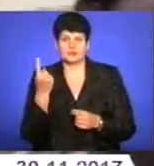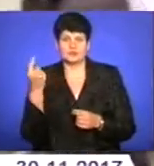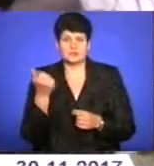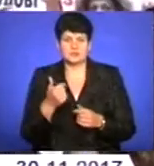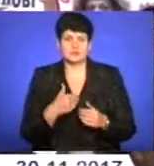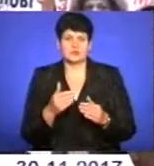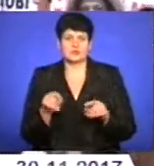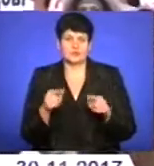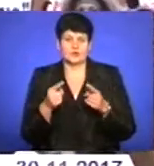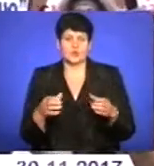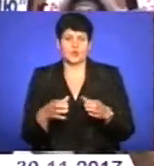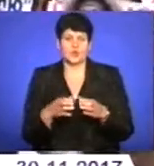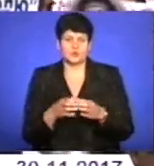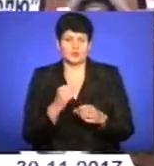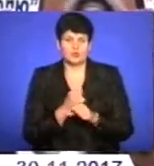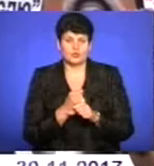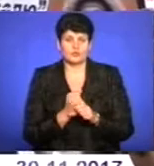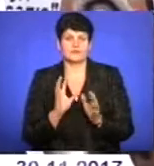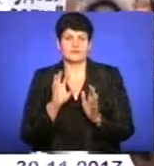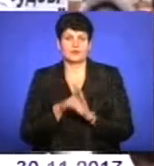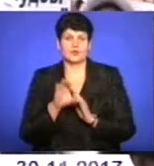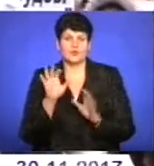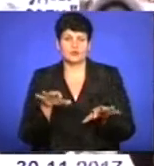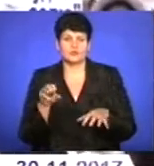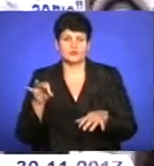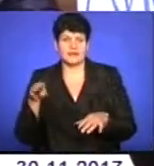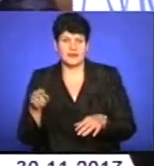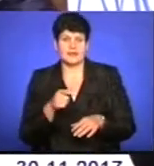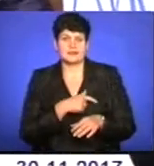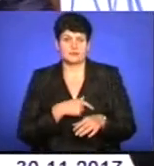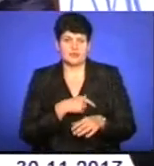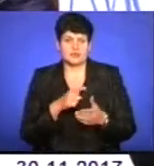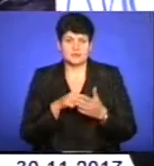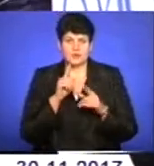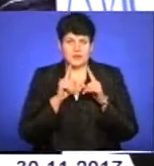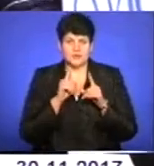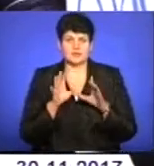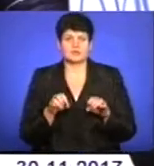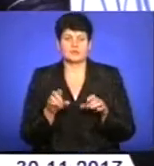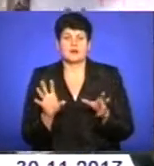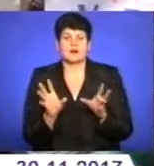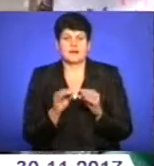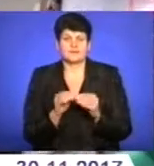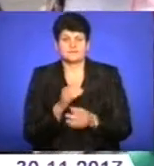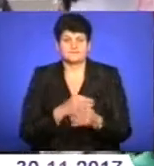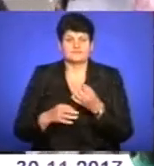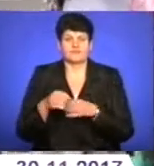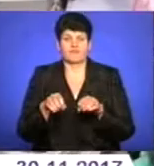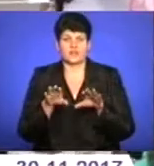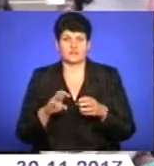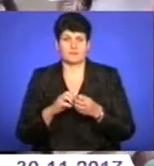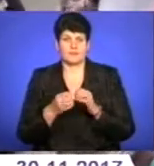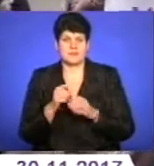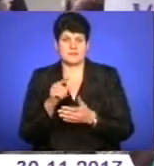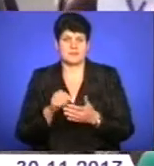Тернопільської райради і адміністрації, голови ОТГ і депутати міськради, щоб разом вирішити проблемне питання. Юлія Валах, Андрій